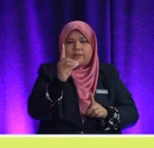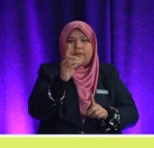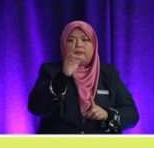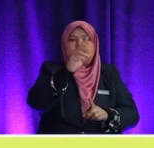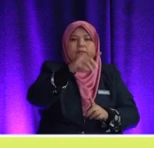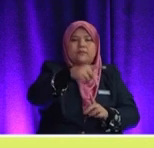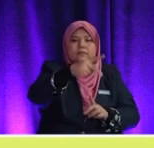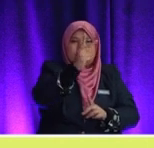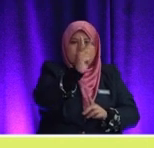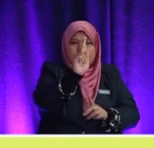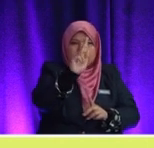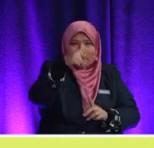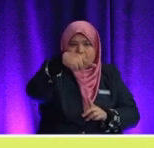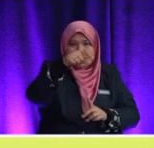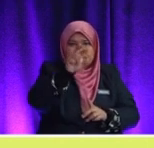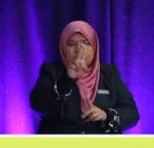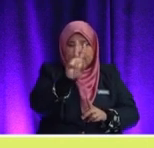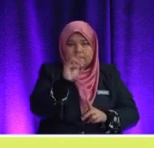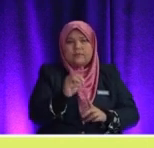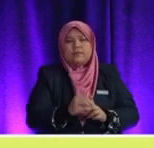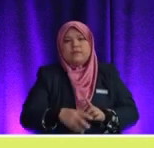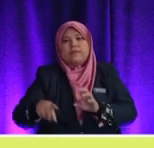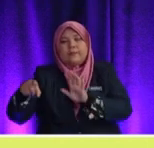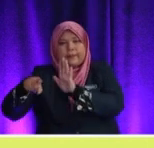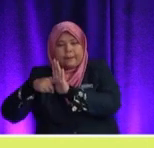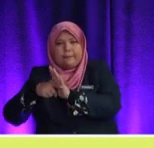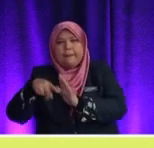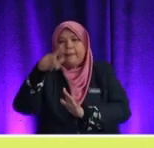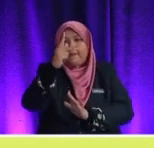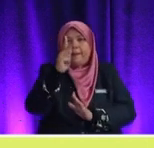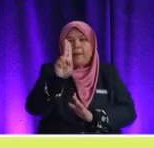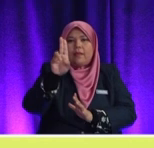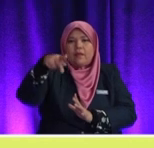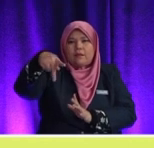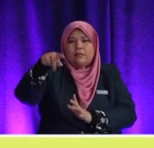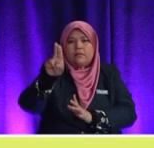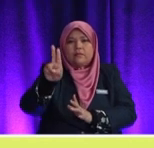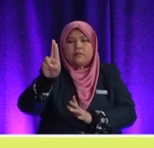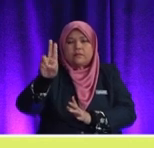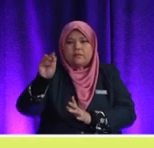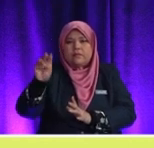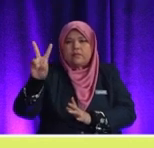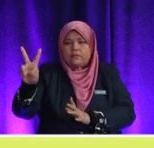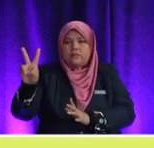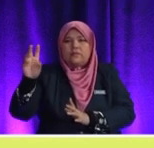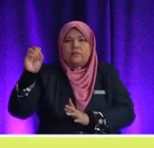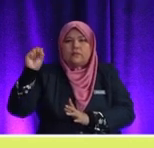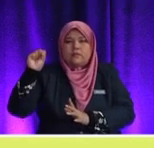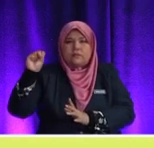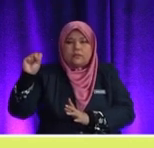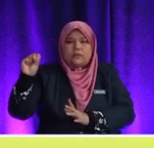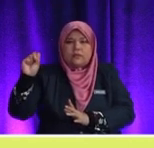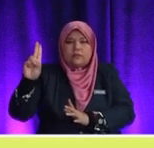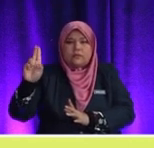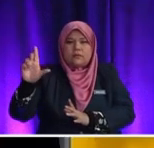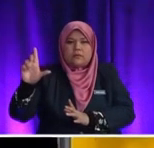dan ada solusinya adalah kumpul2 sofa jadi adus perlu dialog add alirkan supaya kita dapat menyelesaikan